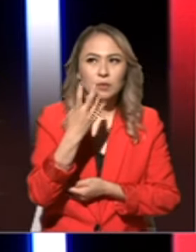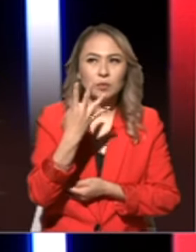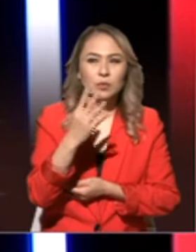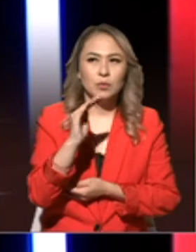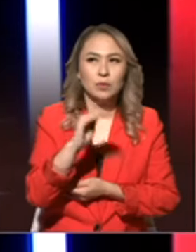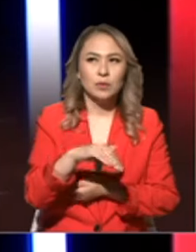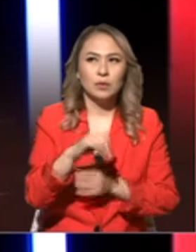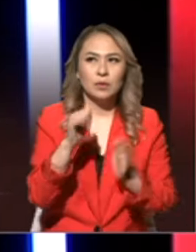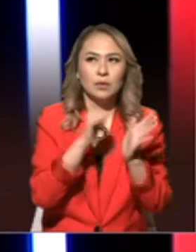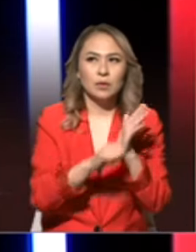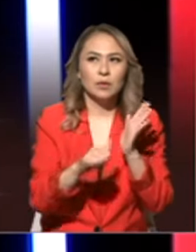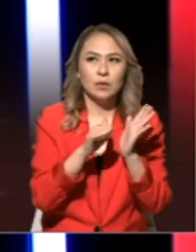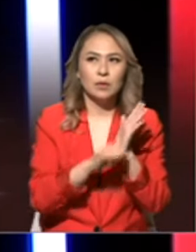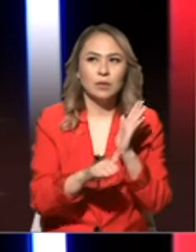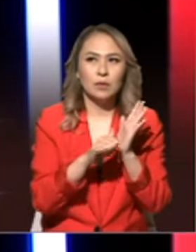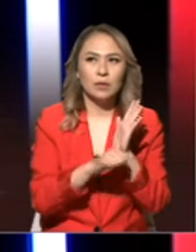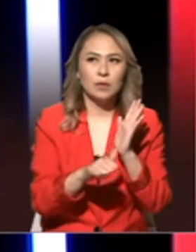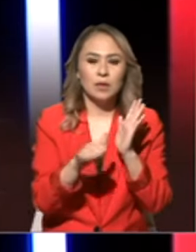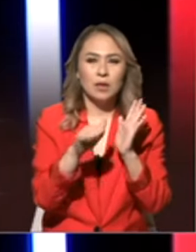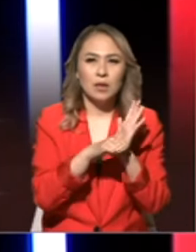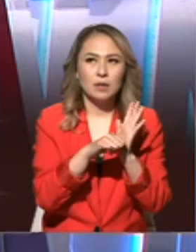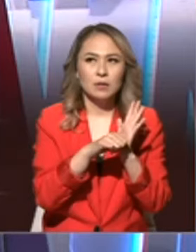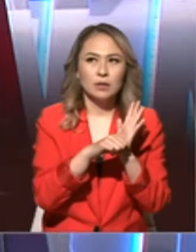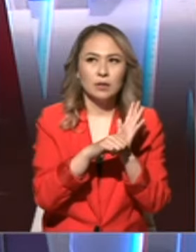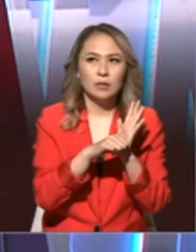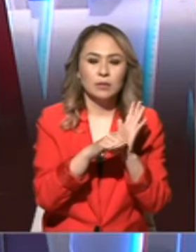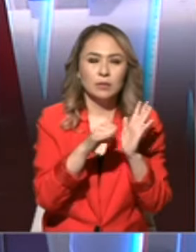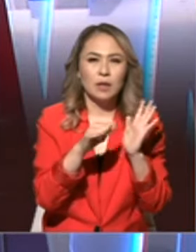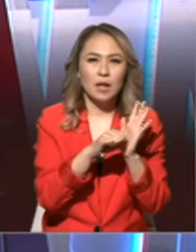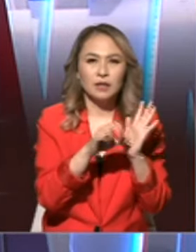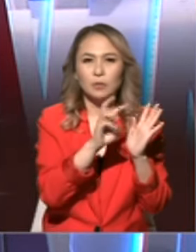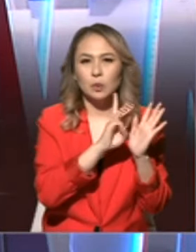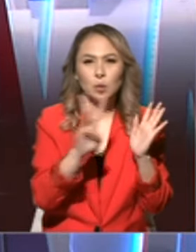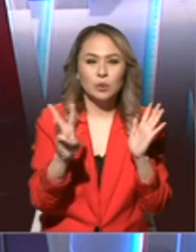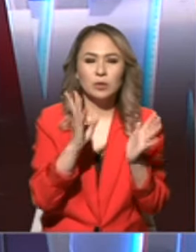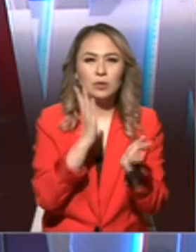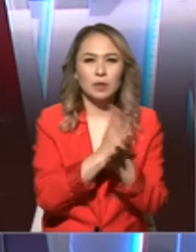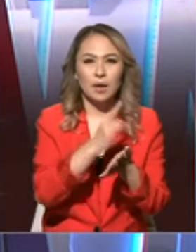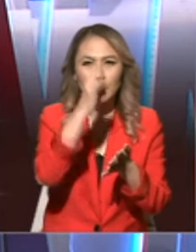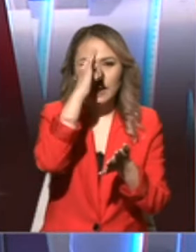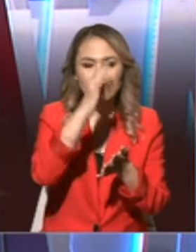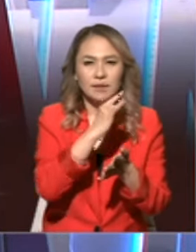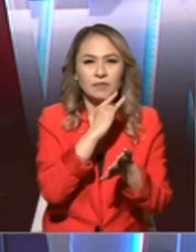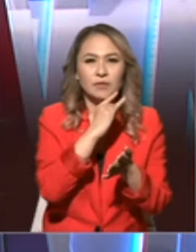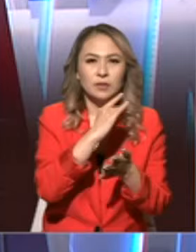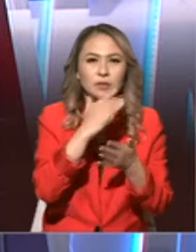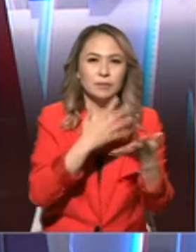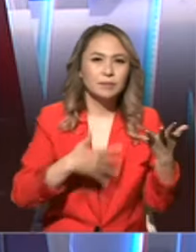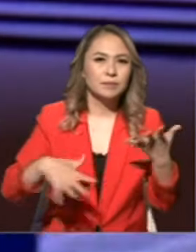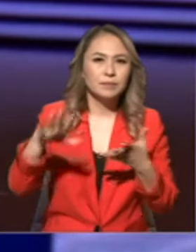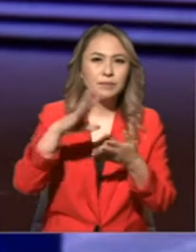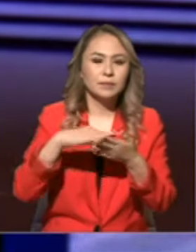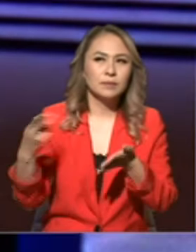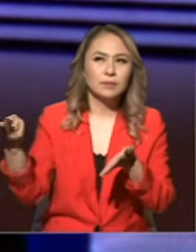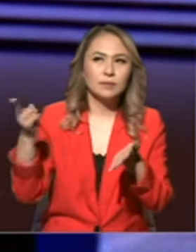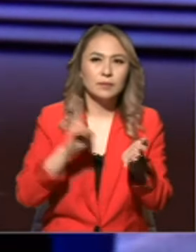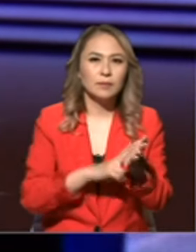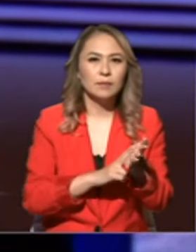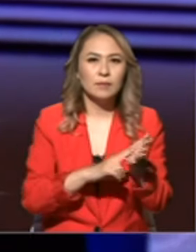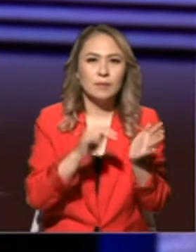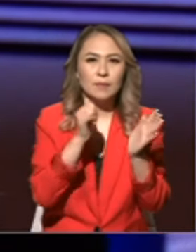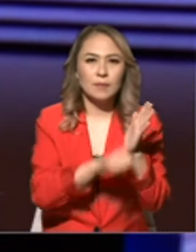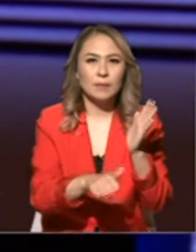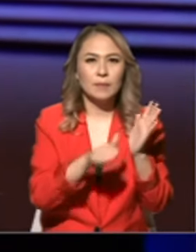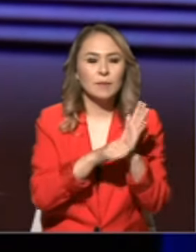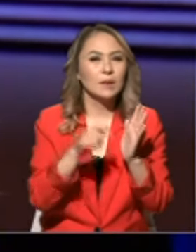Енді 6 миллион адам бар деді қой, 6 миллионнан астам қазақ бар деп отырмыз шетелде. Оның барлығын көшіріп алып келу үшін 60 жыл